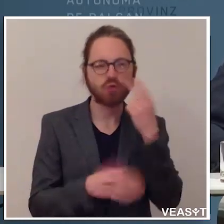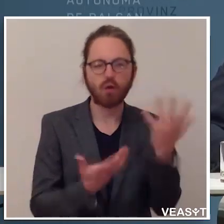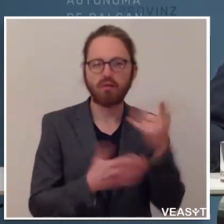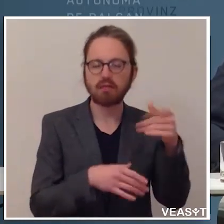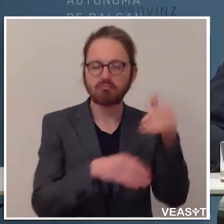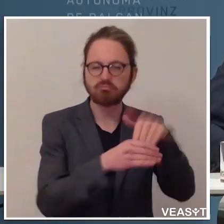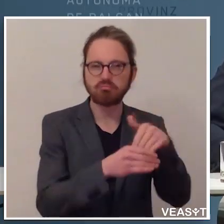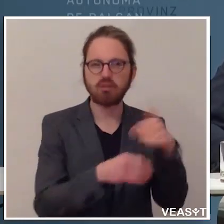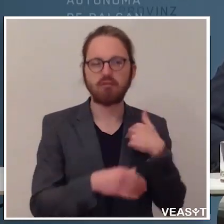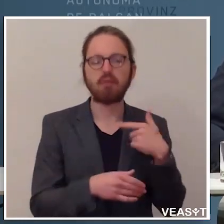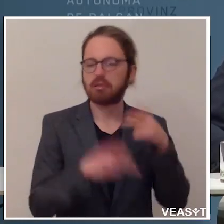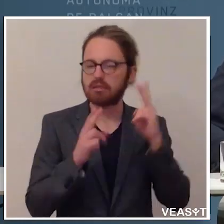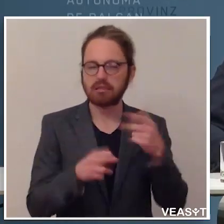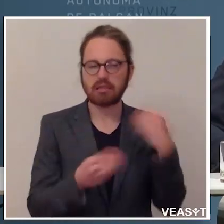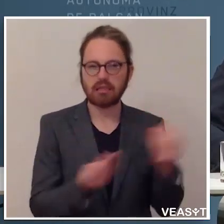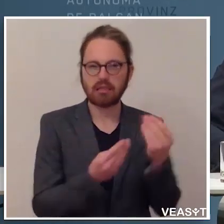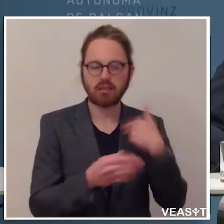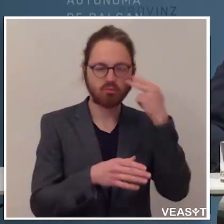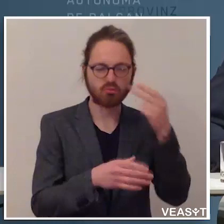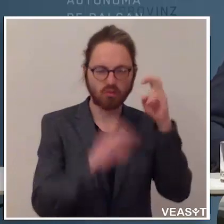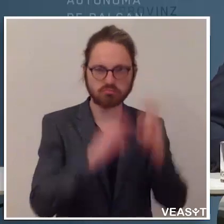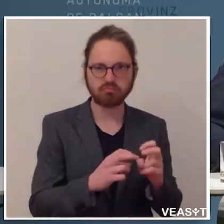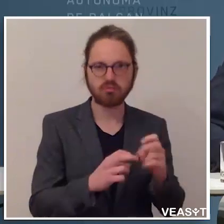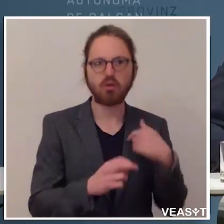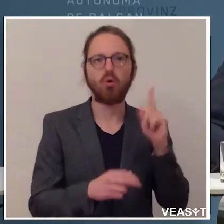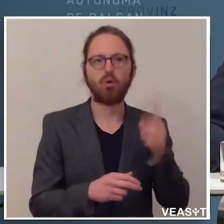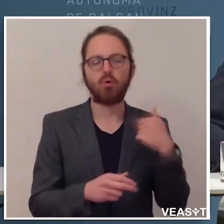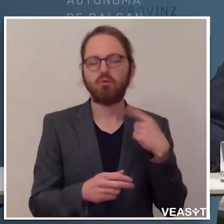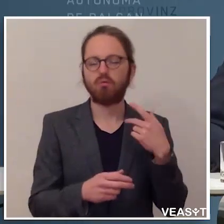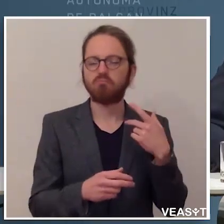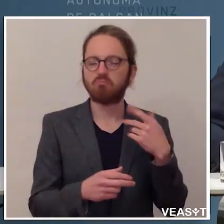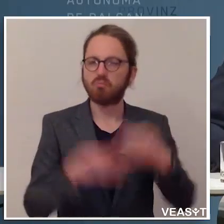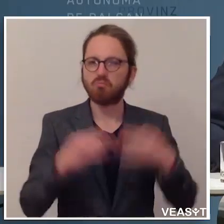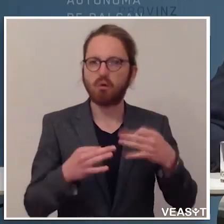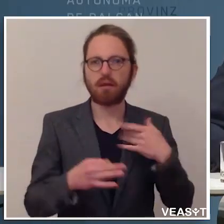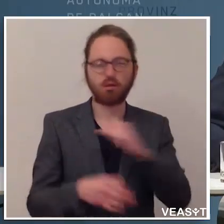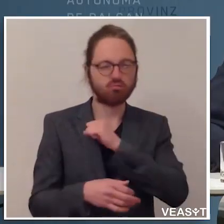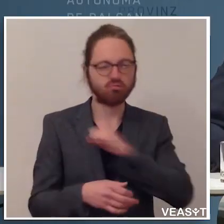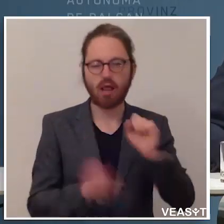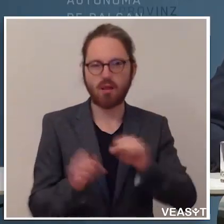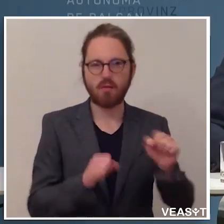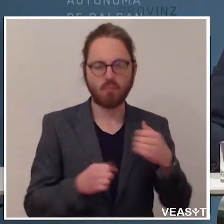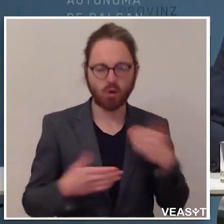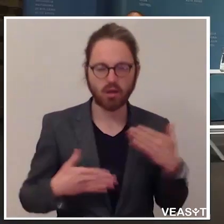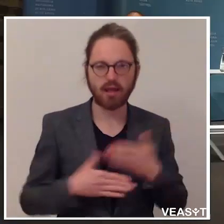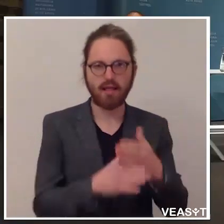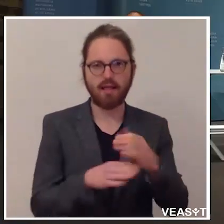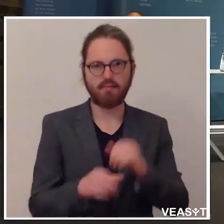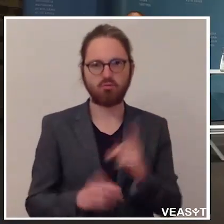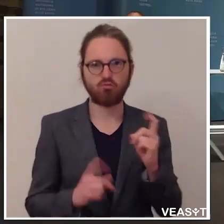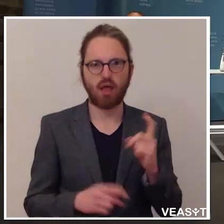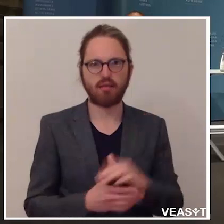geht. Aber wir werden der Sache auf den Grund gehen und wir versuchen natürlich, die Beschleunigung zu erzielen, die möglich sind.